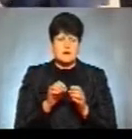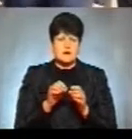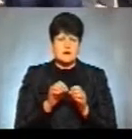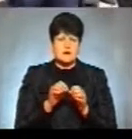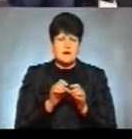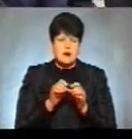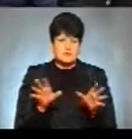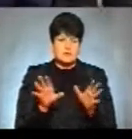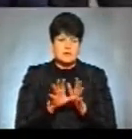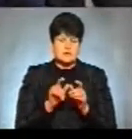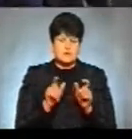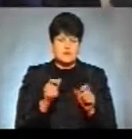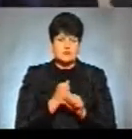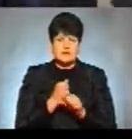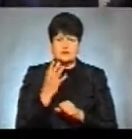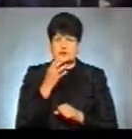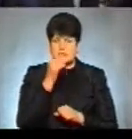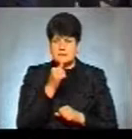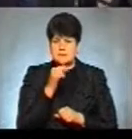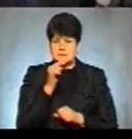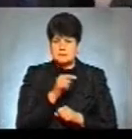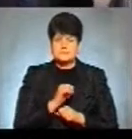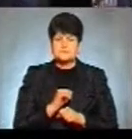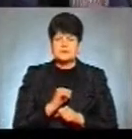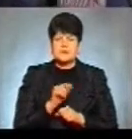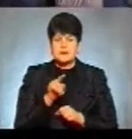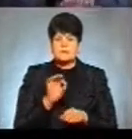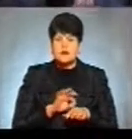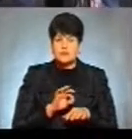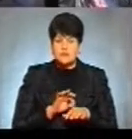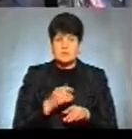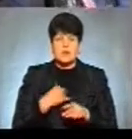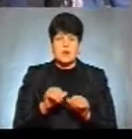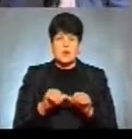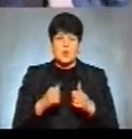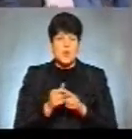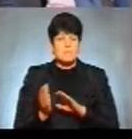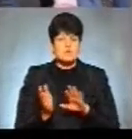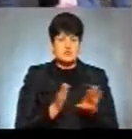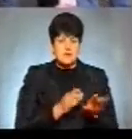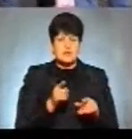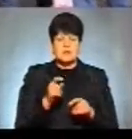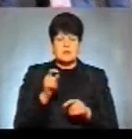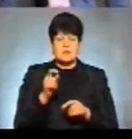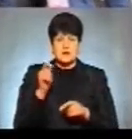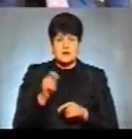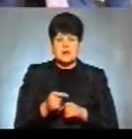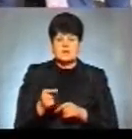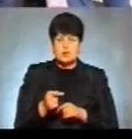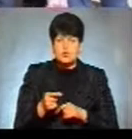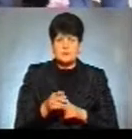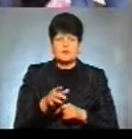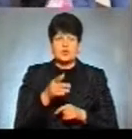4 місяці працювала на ліквідації наслідків аварії. Там захворіла, мене комісували і так і попала в Тернопіль. На той час